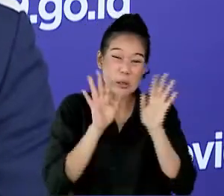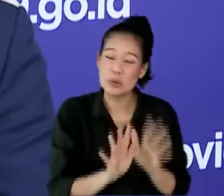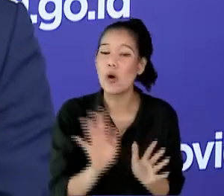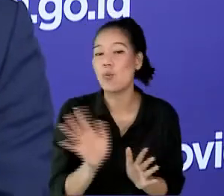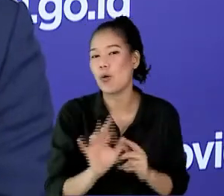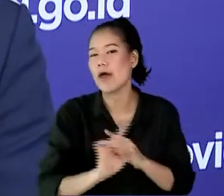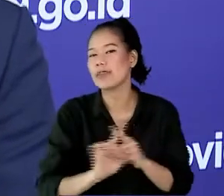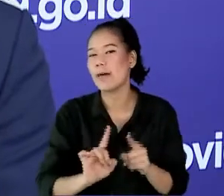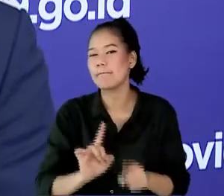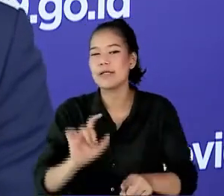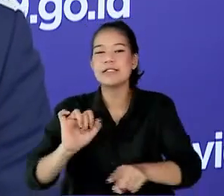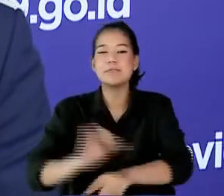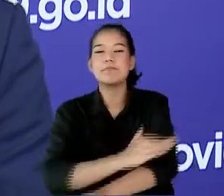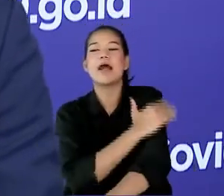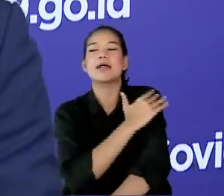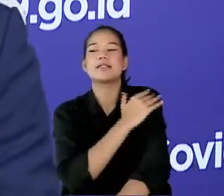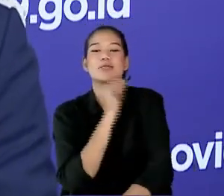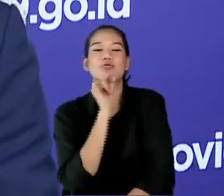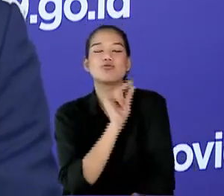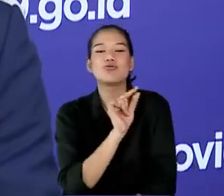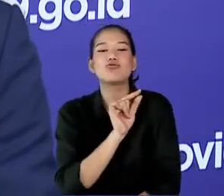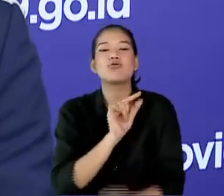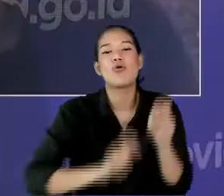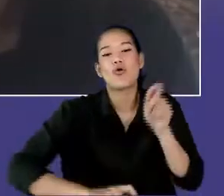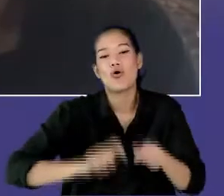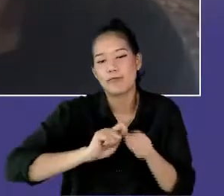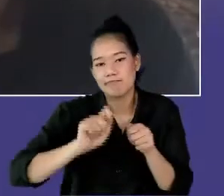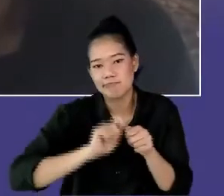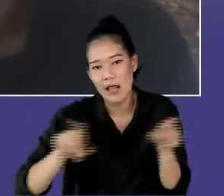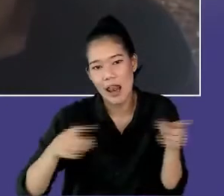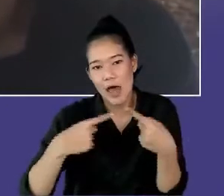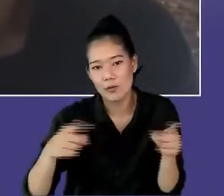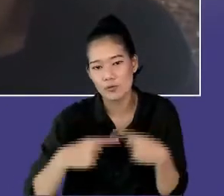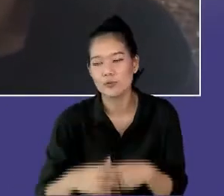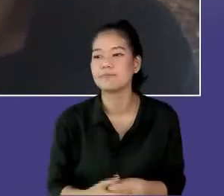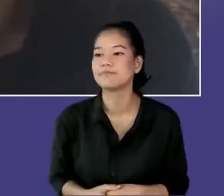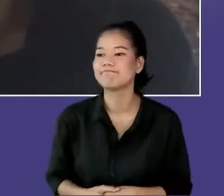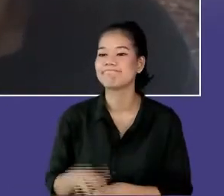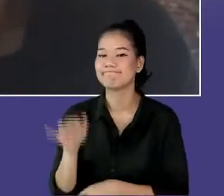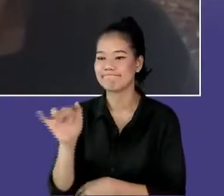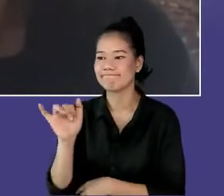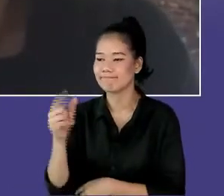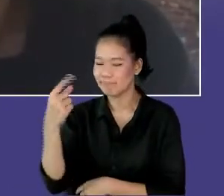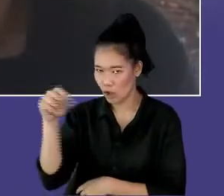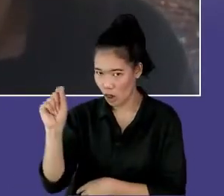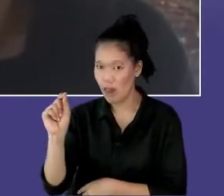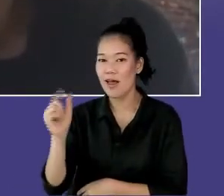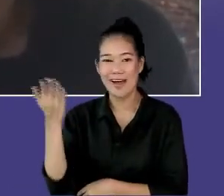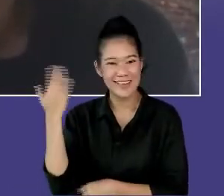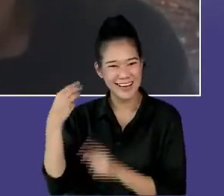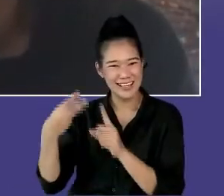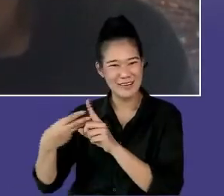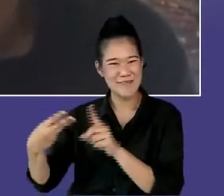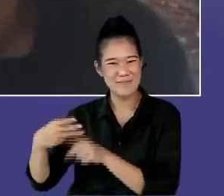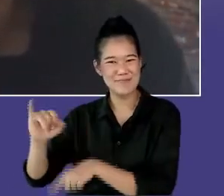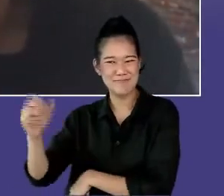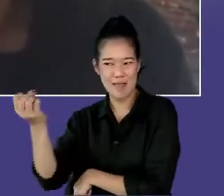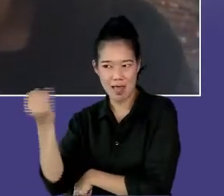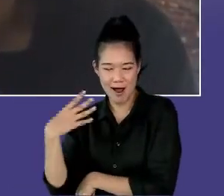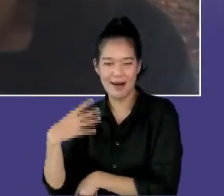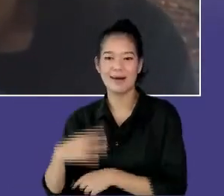juga inspirasi khususnya bagi musisi untuk tetap bisa berkarya? Oh iya, betul yang Baby bilang tadi benar.